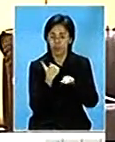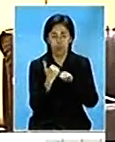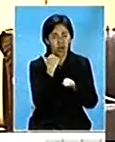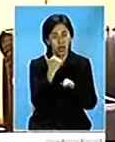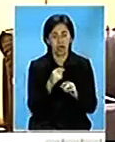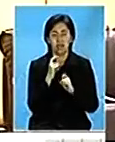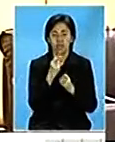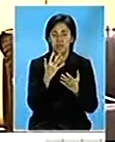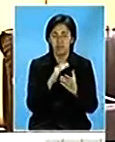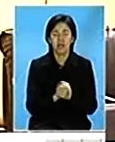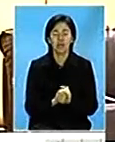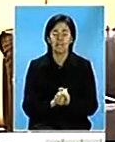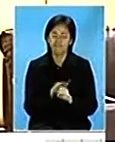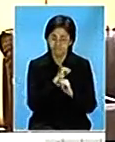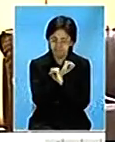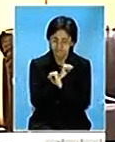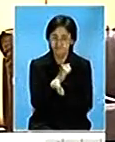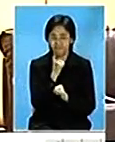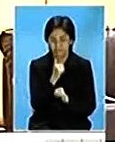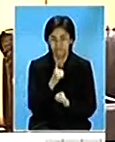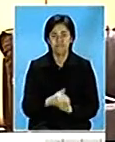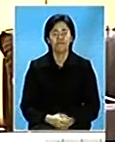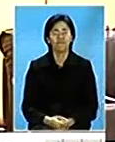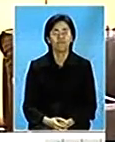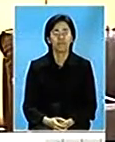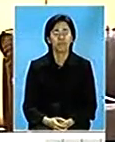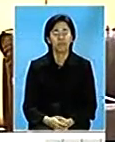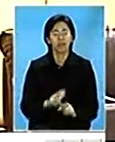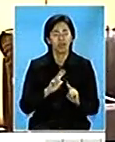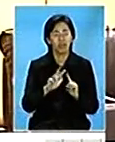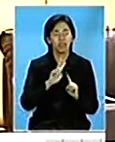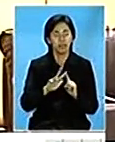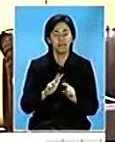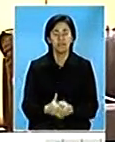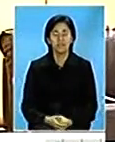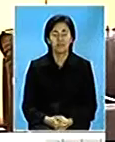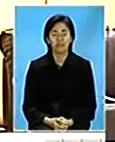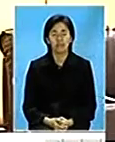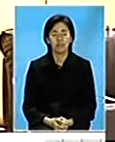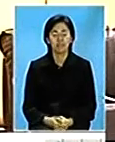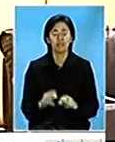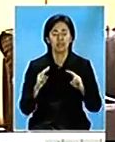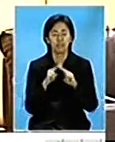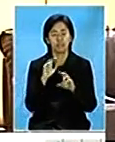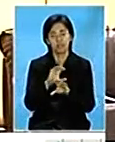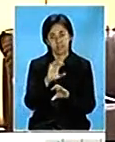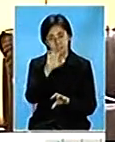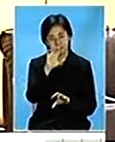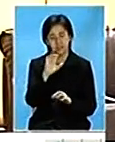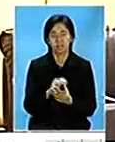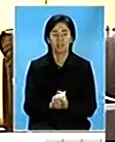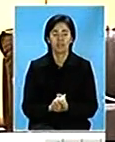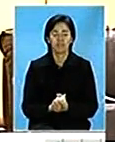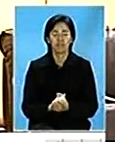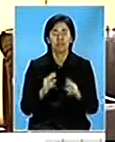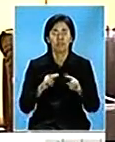นถึงระดับสูงสุดประการที่3ทางกระทรวงมหาดไทยก็